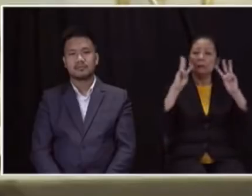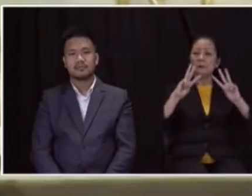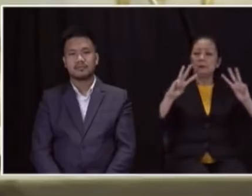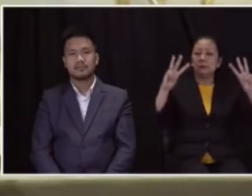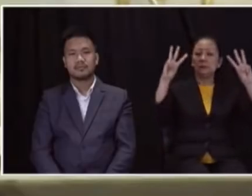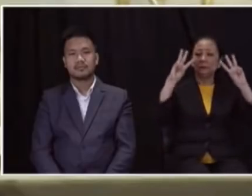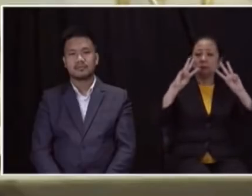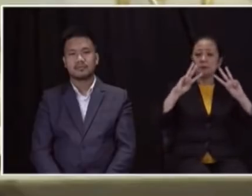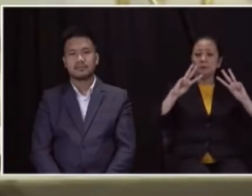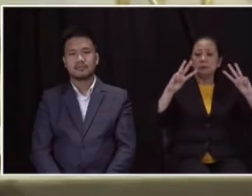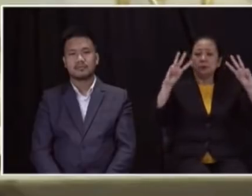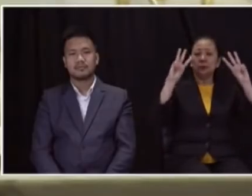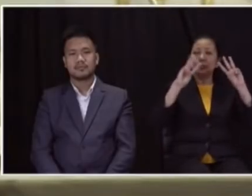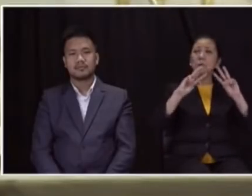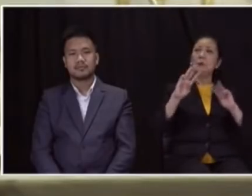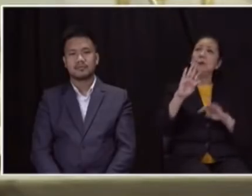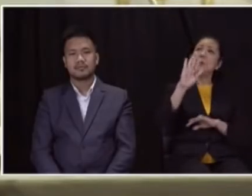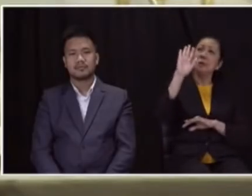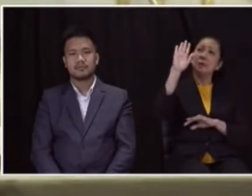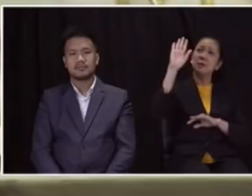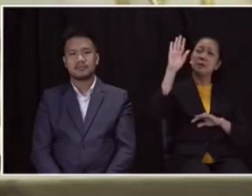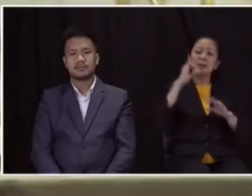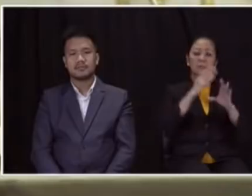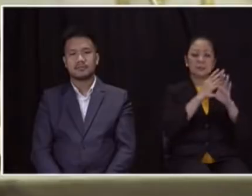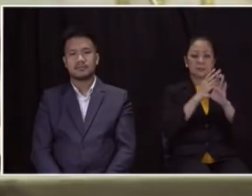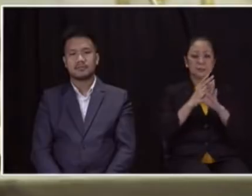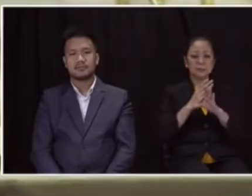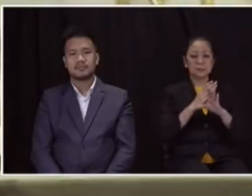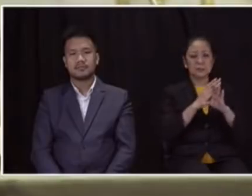Wonderful are your